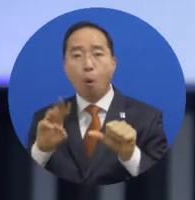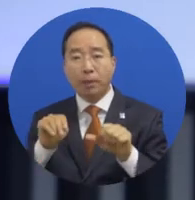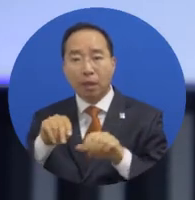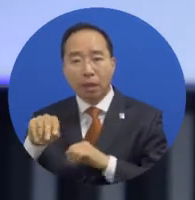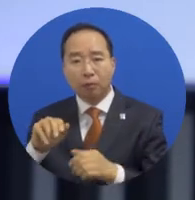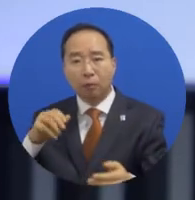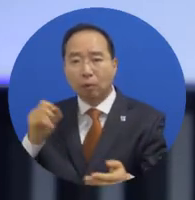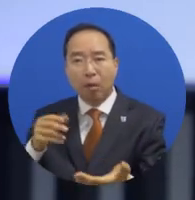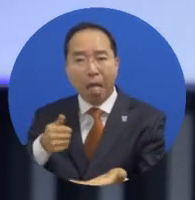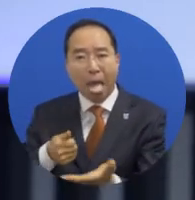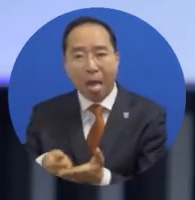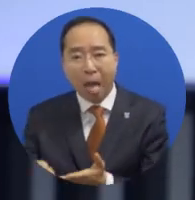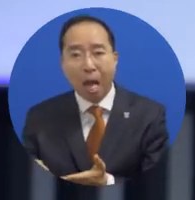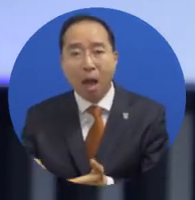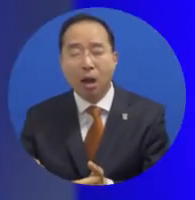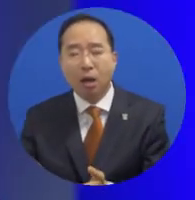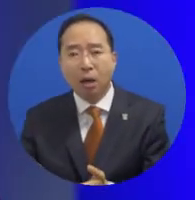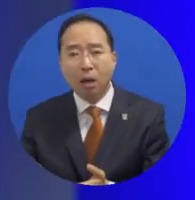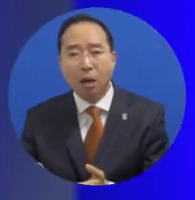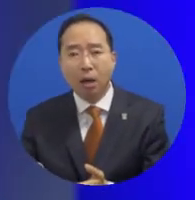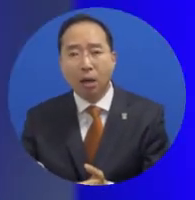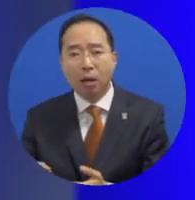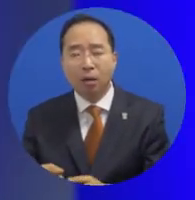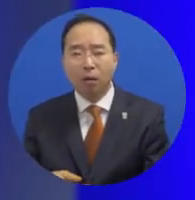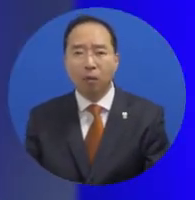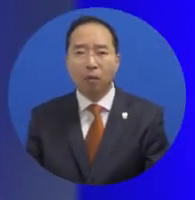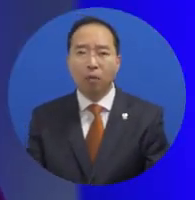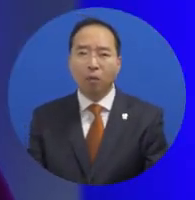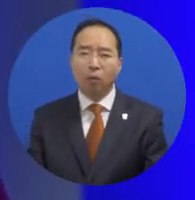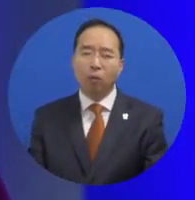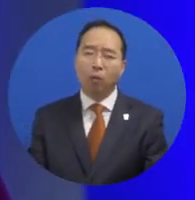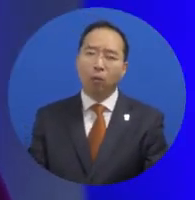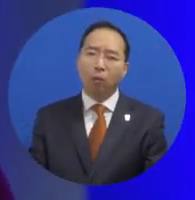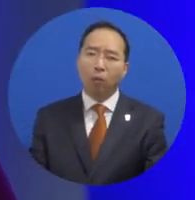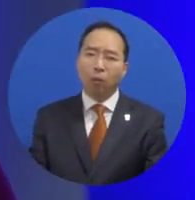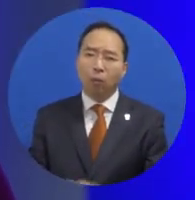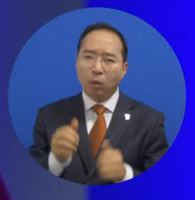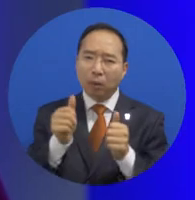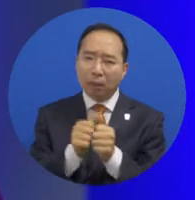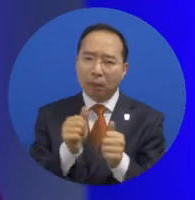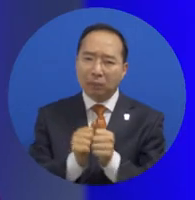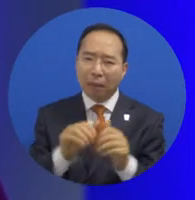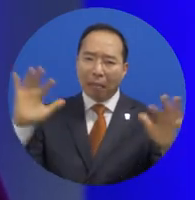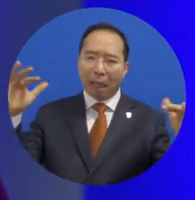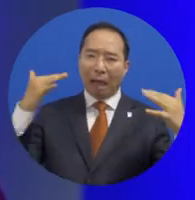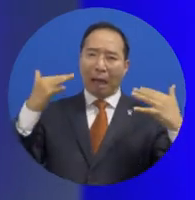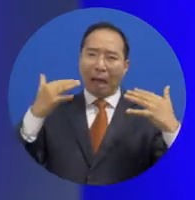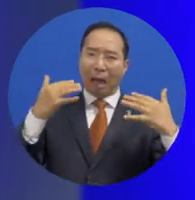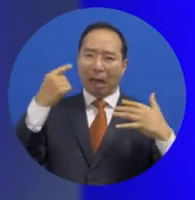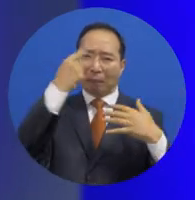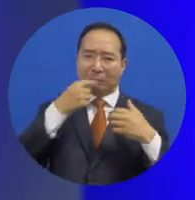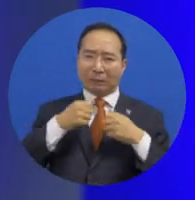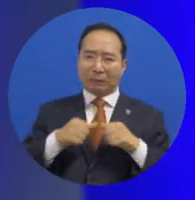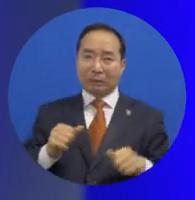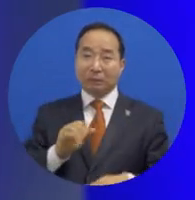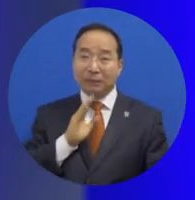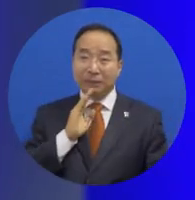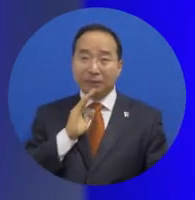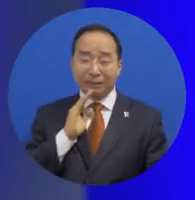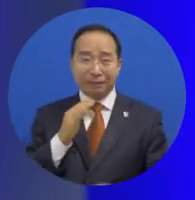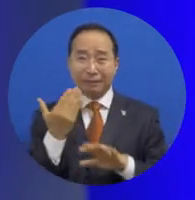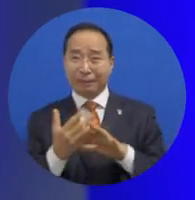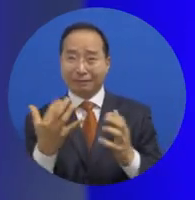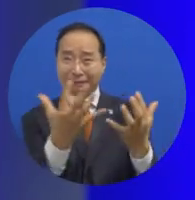하고 미끄러져 버렸습니다. 야, 이게 정말 남자로서는 굉장히 망신이잖아요. 왜냐하면 온